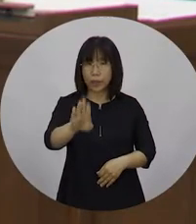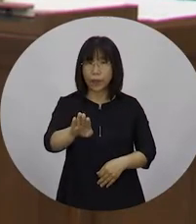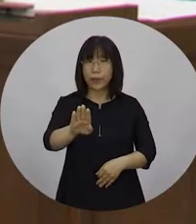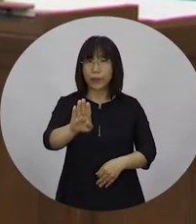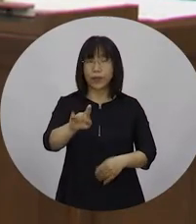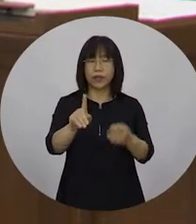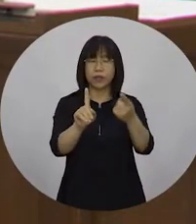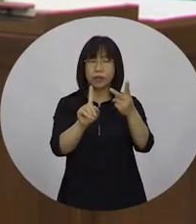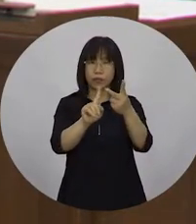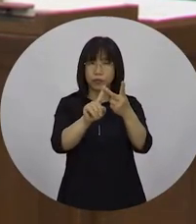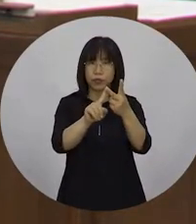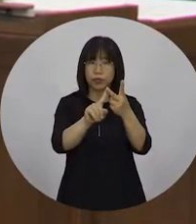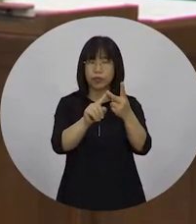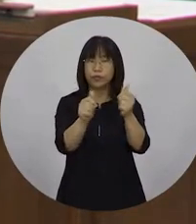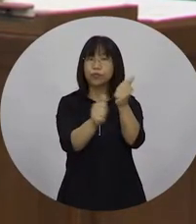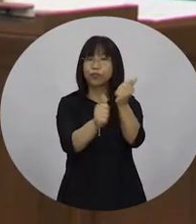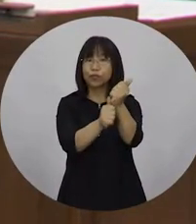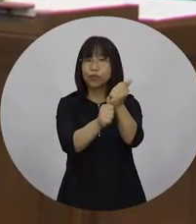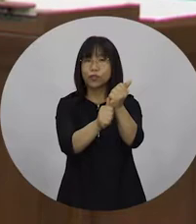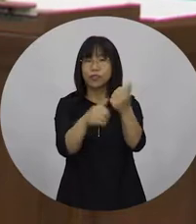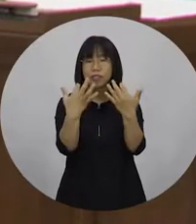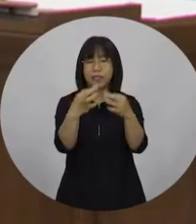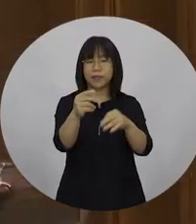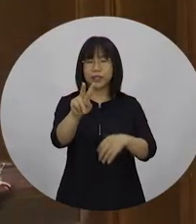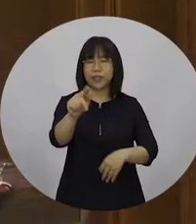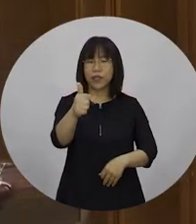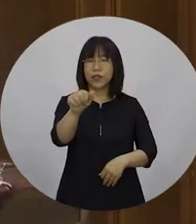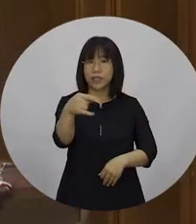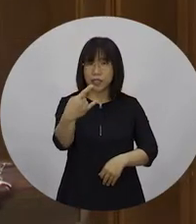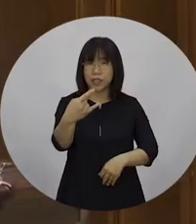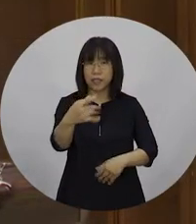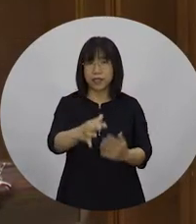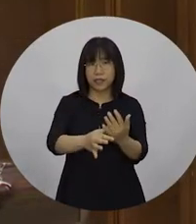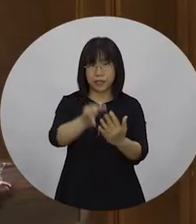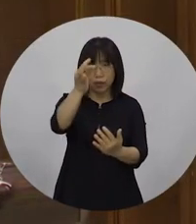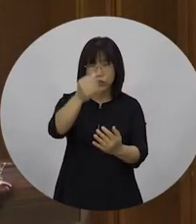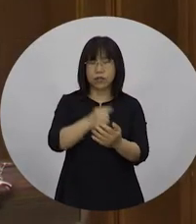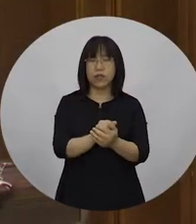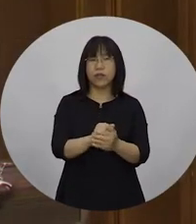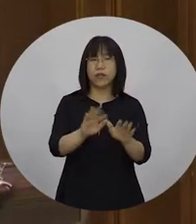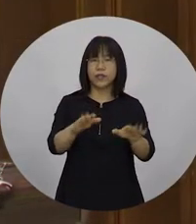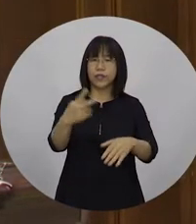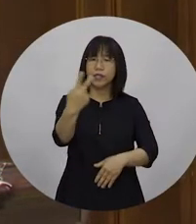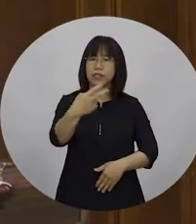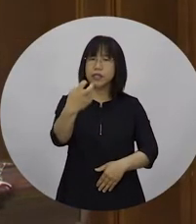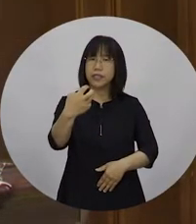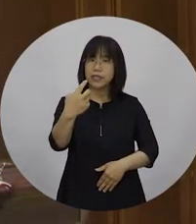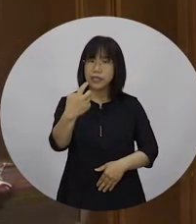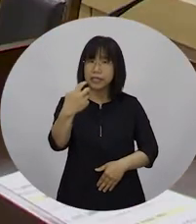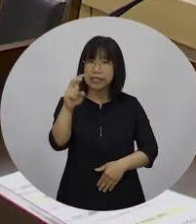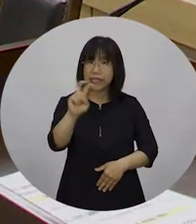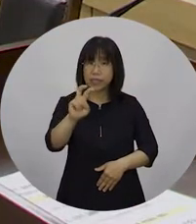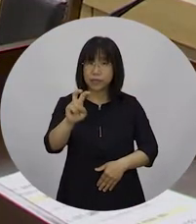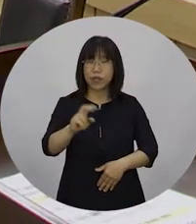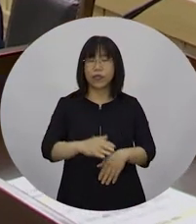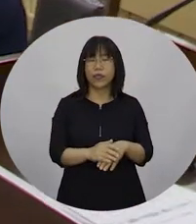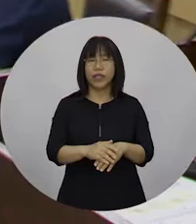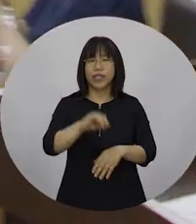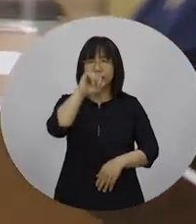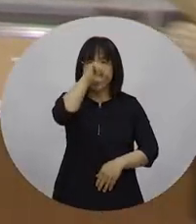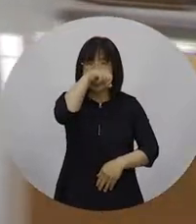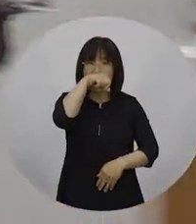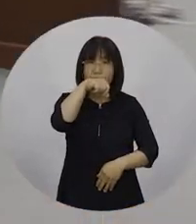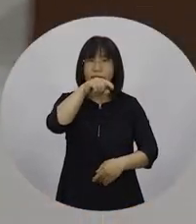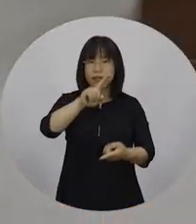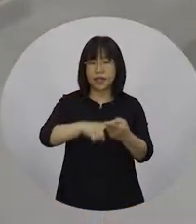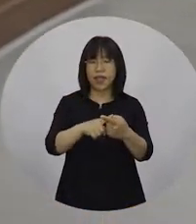애 김동엽 의 입원 부위원장 애기 면이 의문을 선임해 2020 회계연도 세입 세출 결산 및 예비비 지출